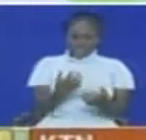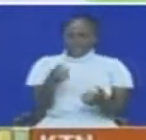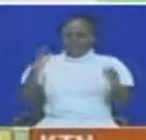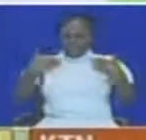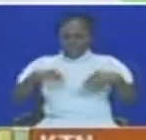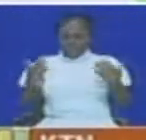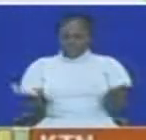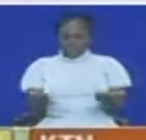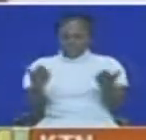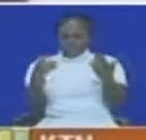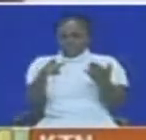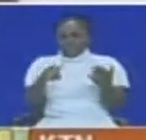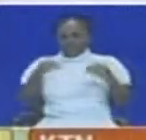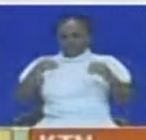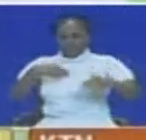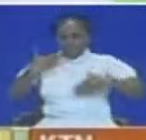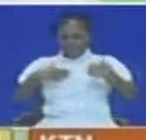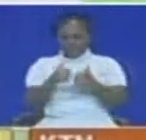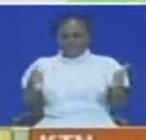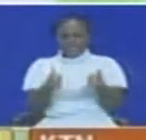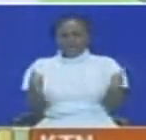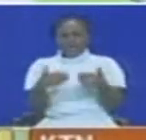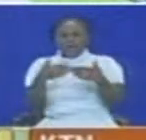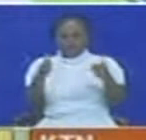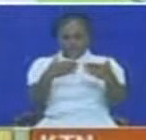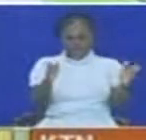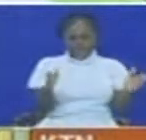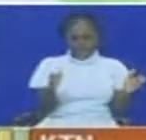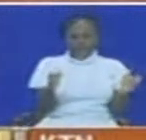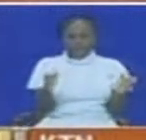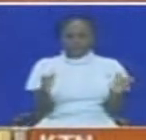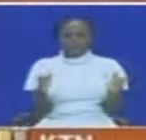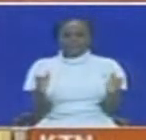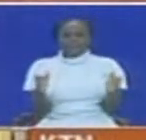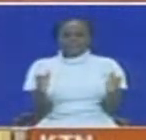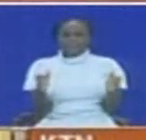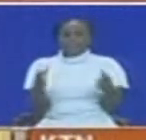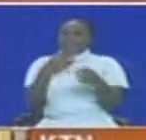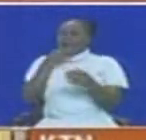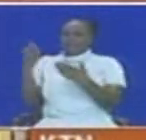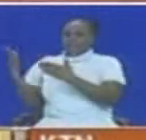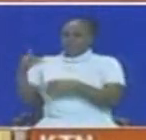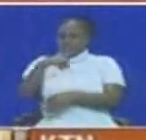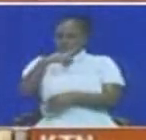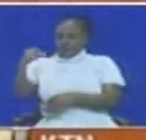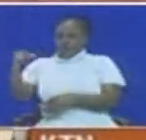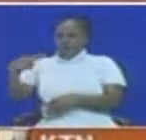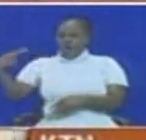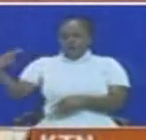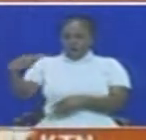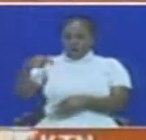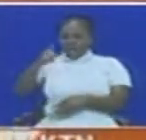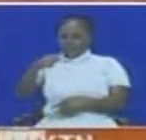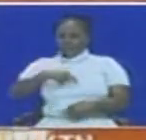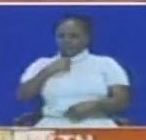watu wanaweza cheza boli kiopen open up nini hizo vitu poa. Adan ambaye ataelekea nchini Hong Kong kwa ziara nyingine